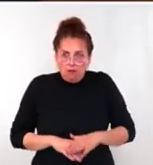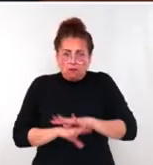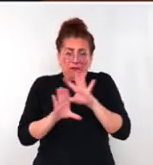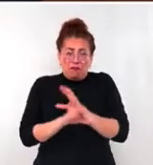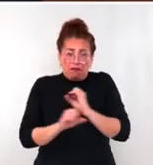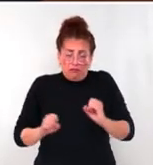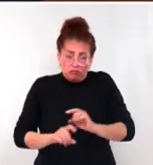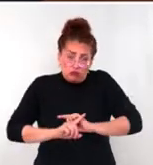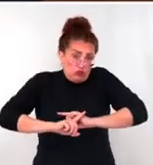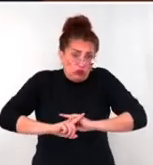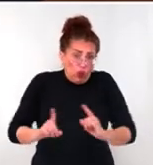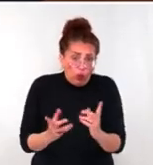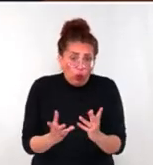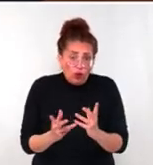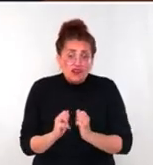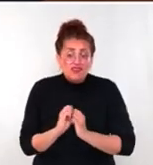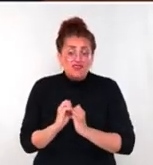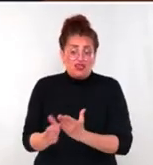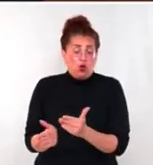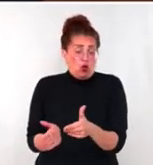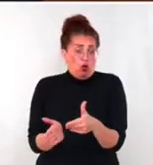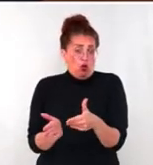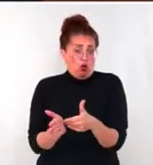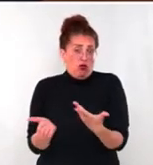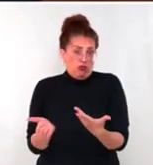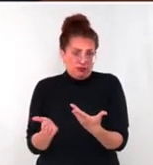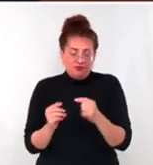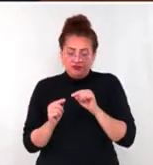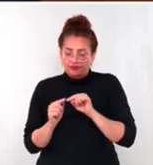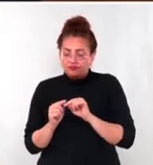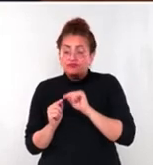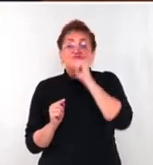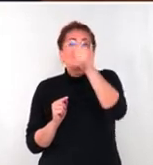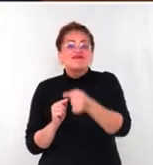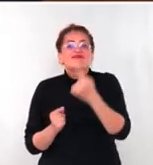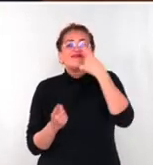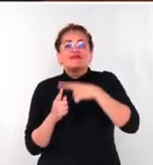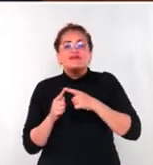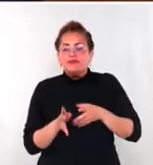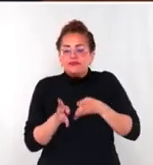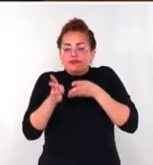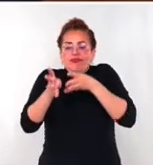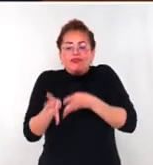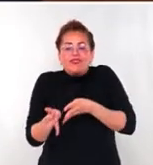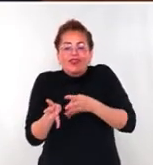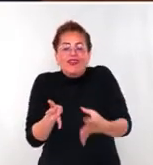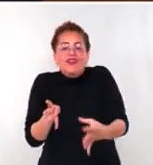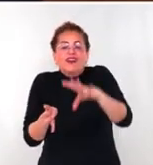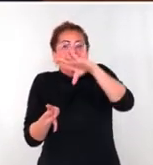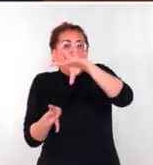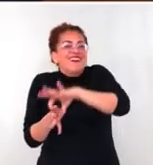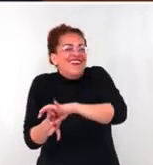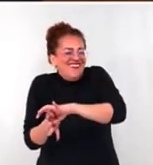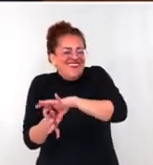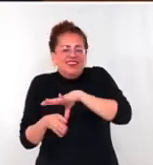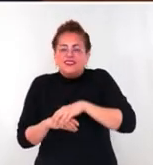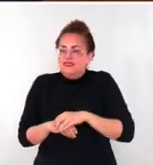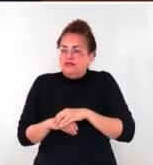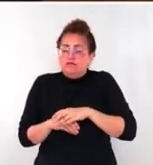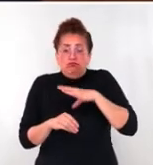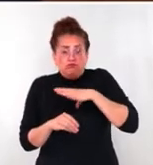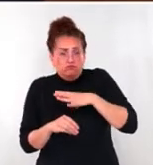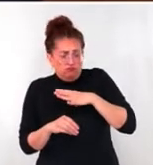vélo, je terminerai sur un point au-delà des arceaux où c'est pas très clair. Pour vous dire qu'il y a quand même un des fléaux qui